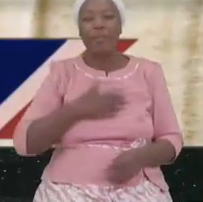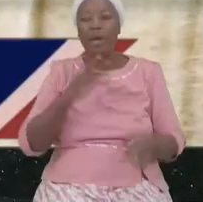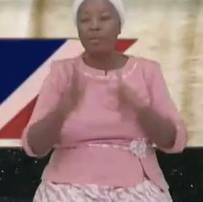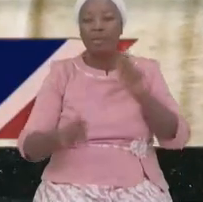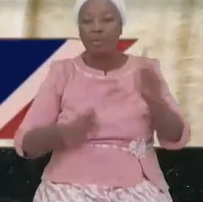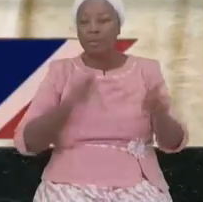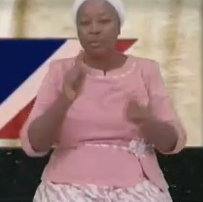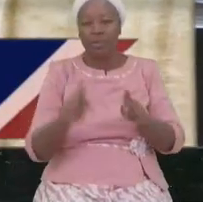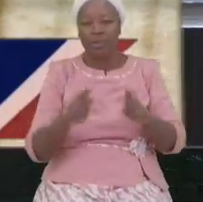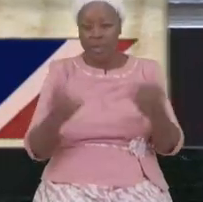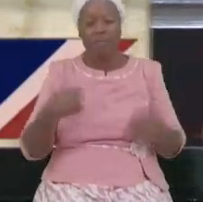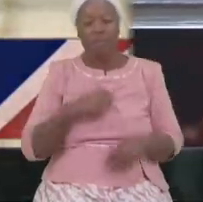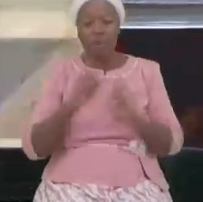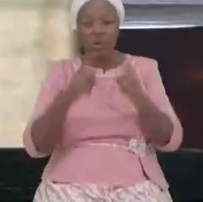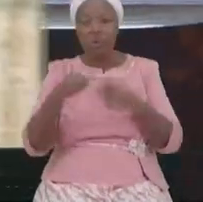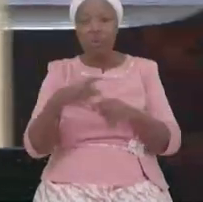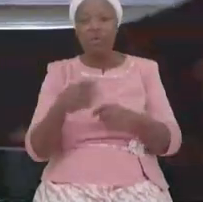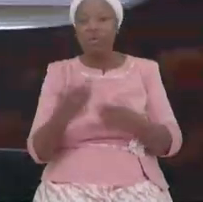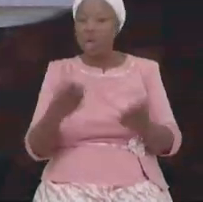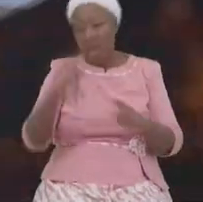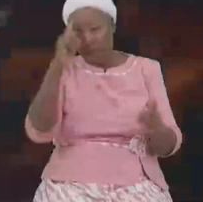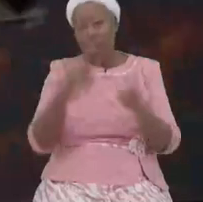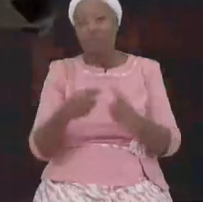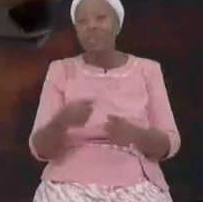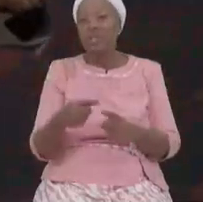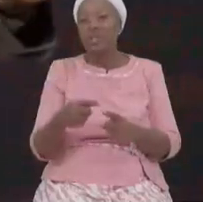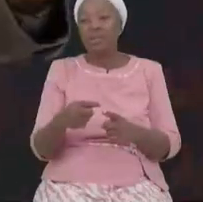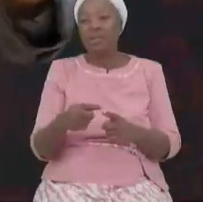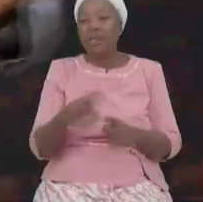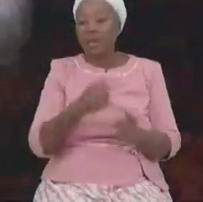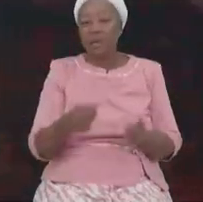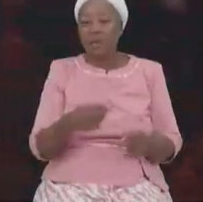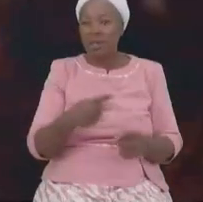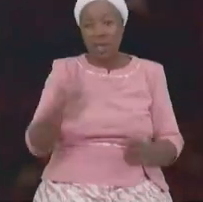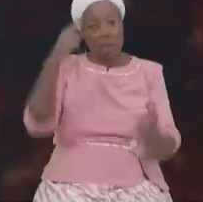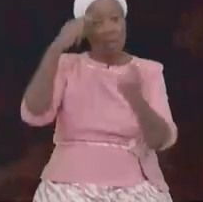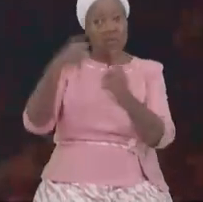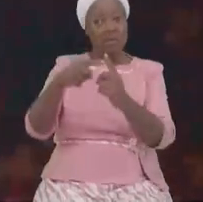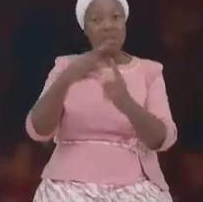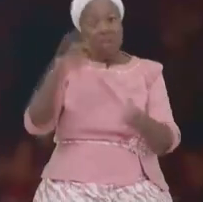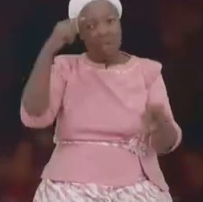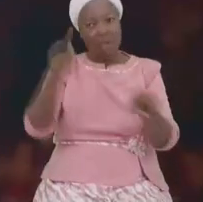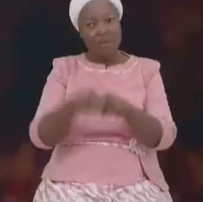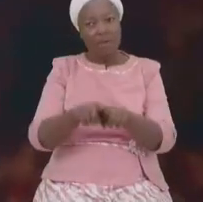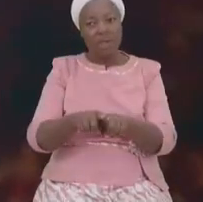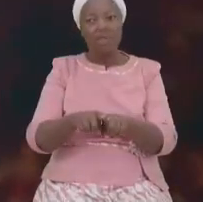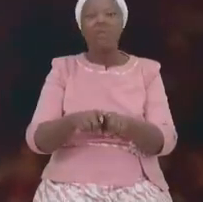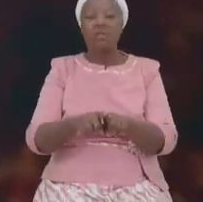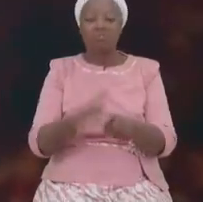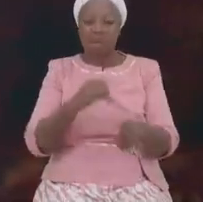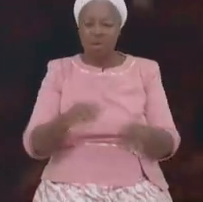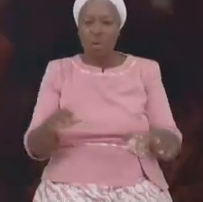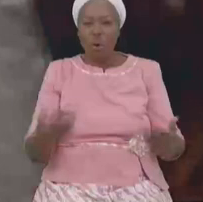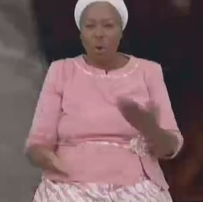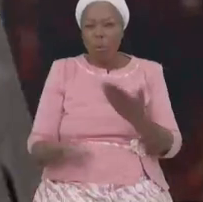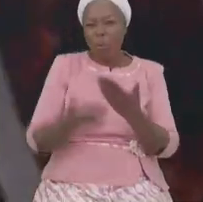Nous parlons donc de contrat. Un contrat, une alliance sont similaires. Quand Dieu fait